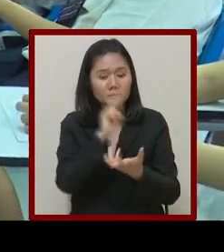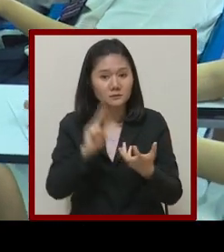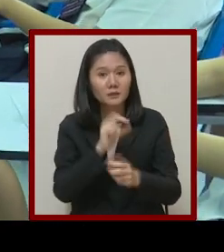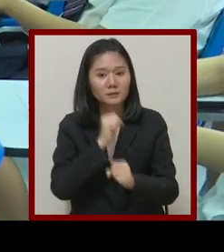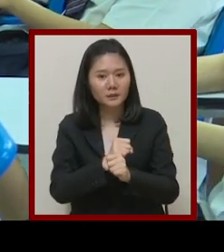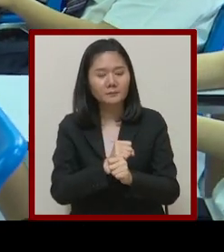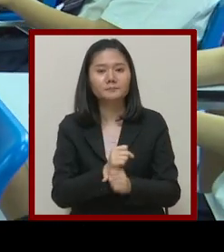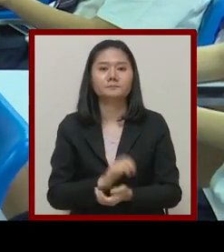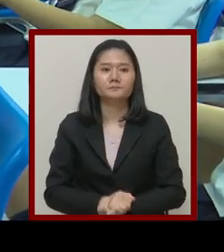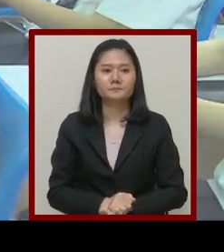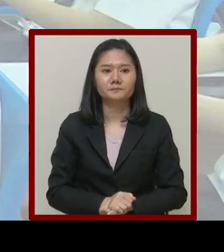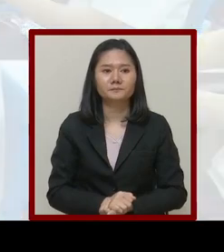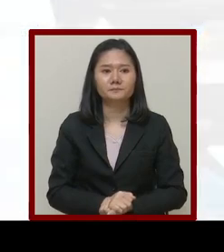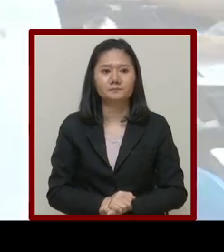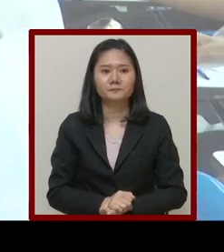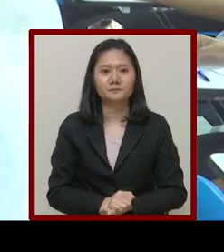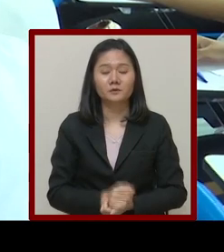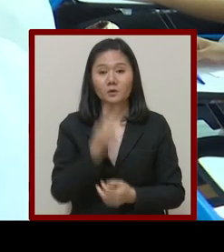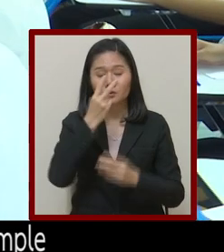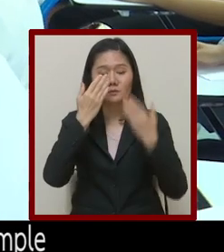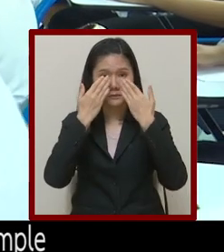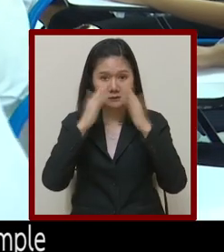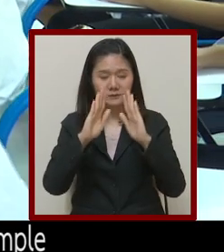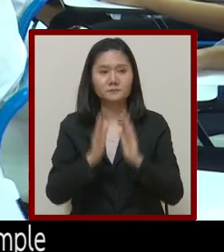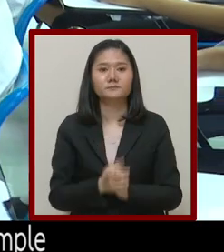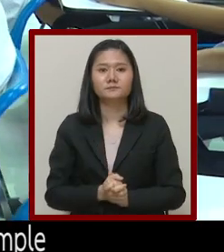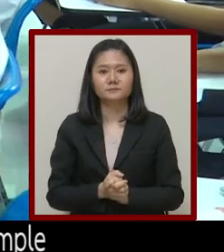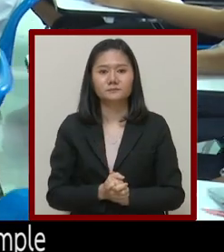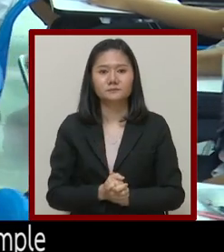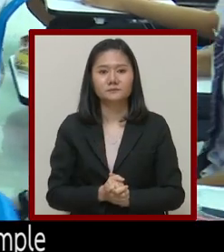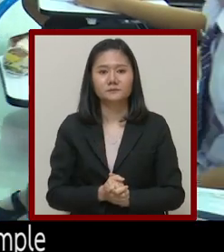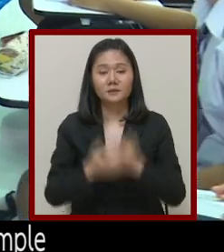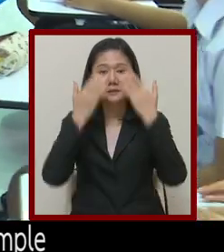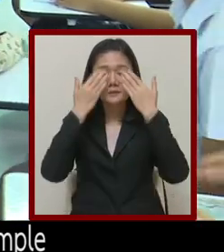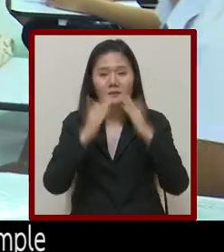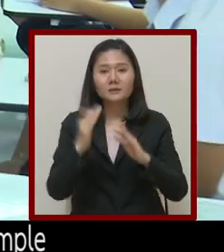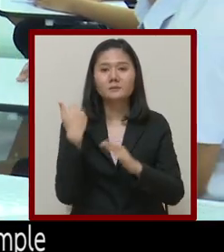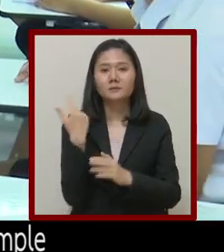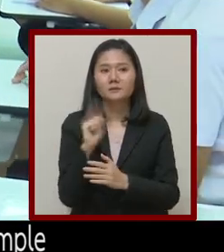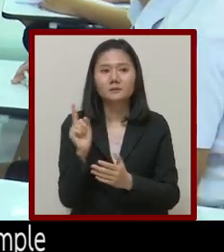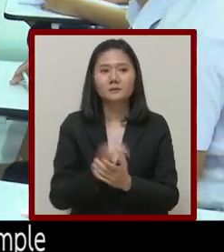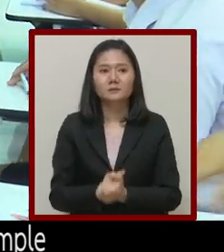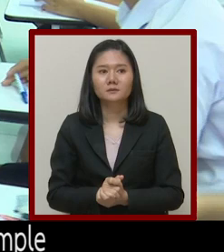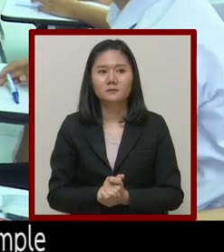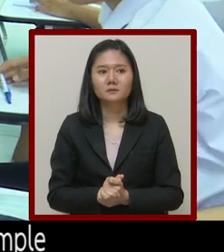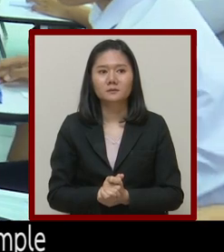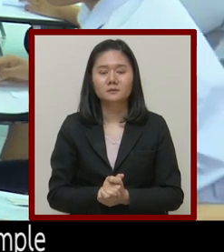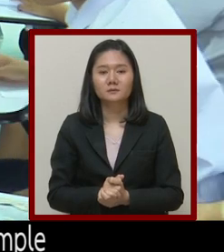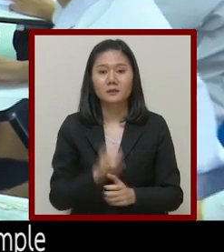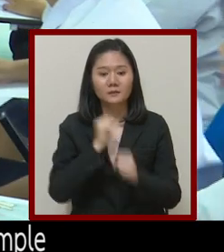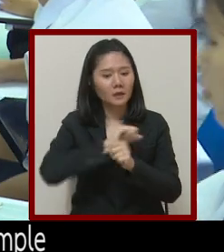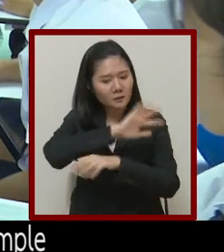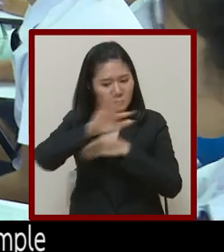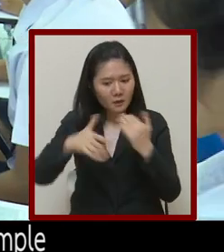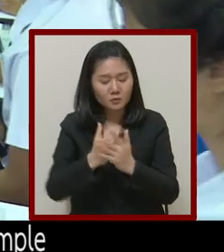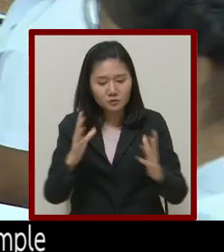าประกอบนั่นเองนะคะเดี๋ยวมาดูเฉลยกันนะคะการเฉลยเนี่ยมันก็ไม่สามารถที่จะเอามาทั้งหม